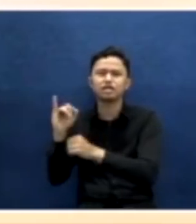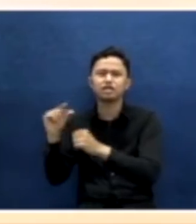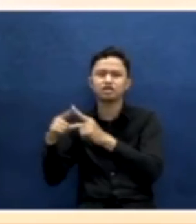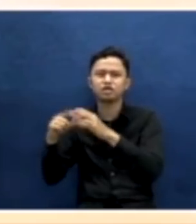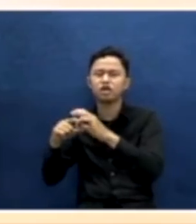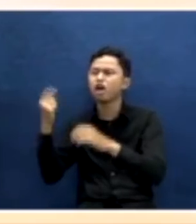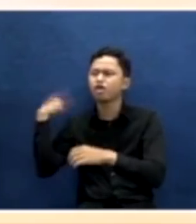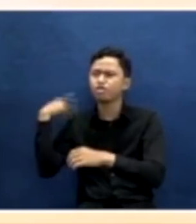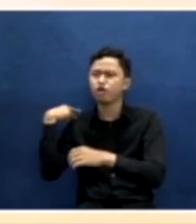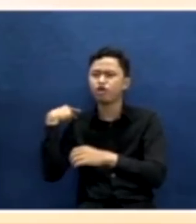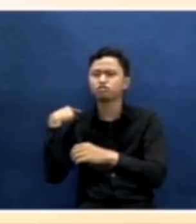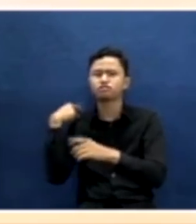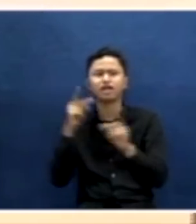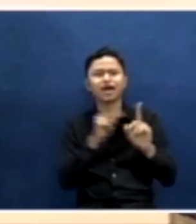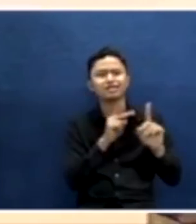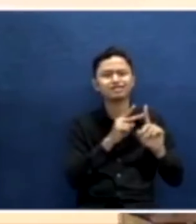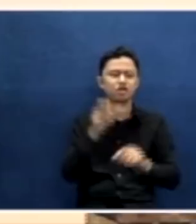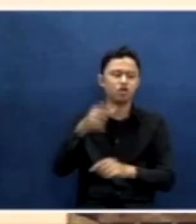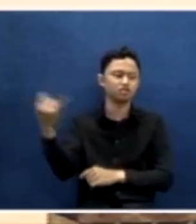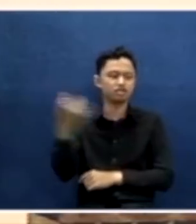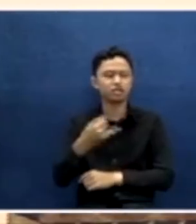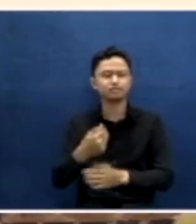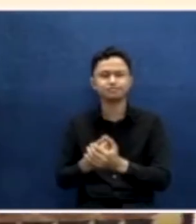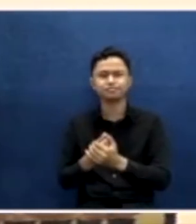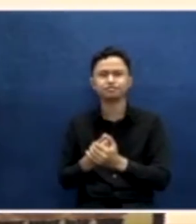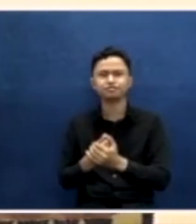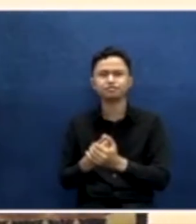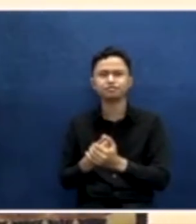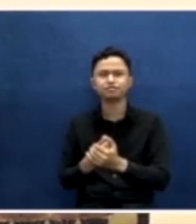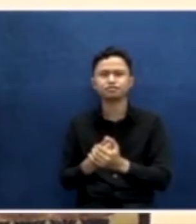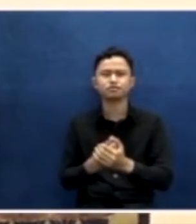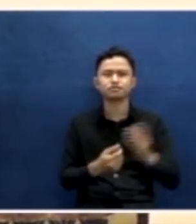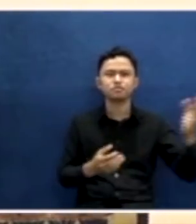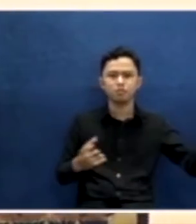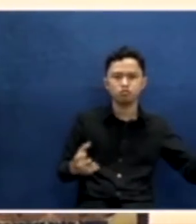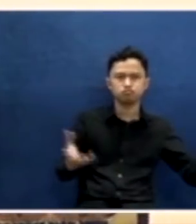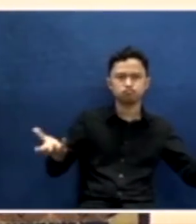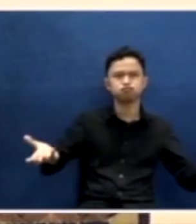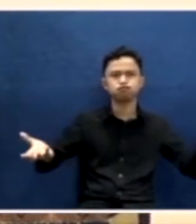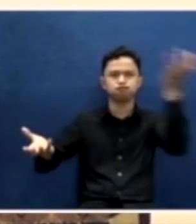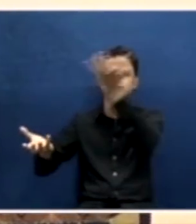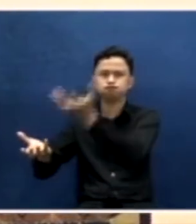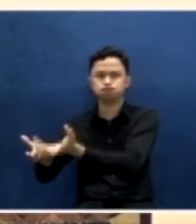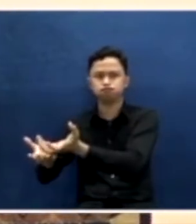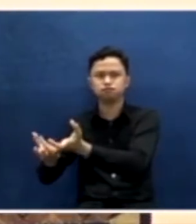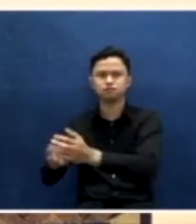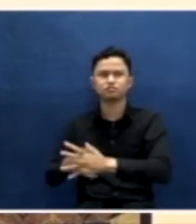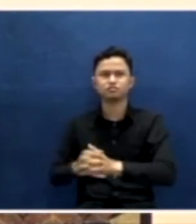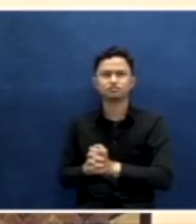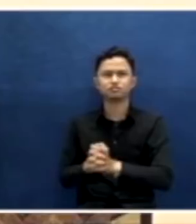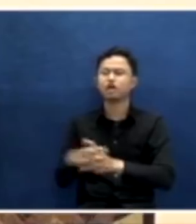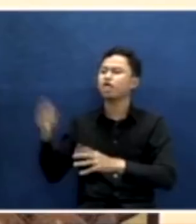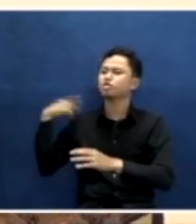menyusup orang yang dholim mengirimkan kembali pemimpin yang akan memberikan kemudharatan bagi kaum muslimin di Irak maka usirlah